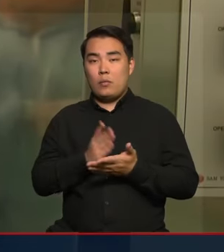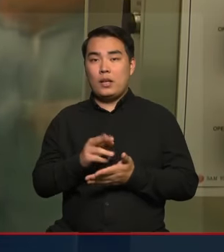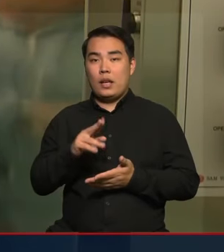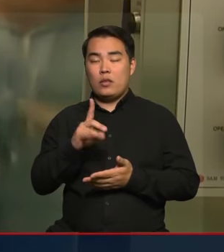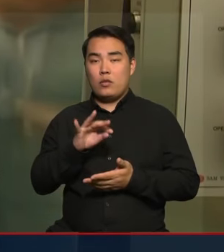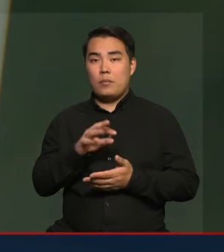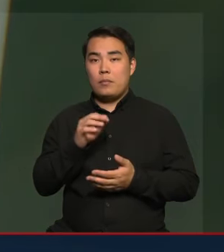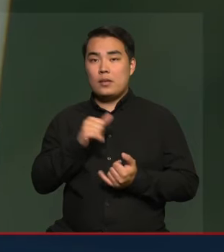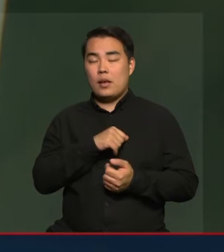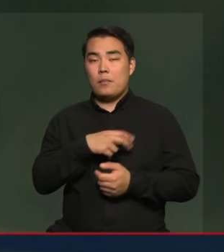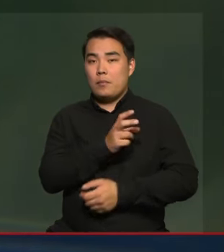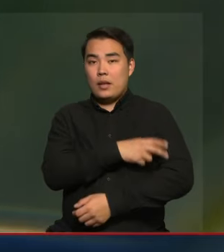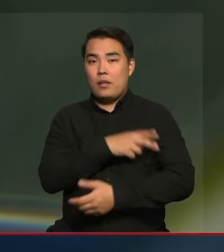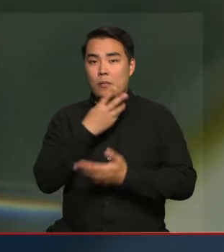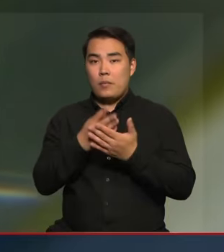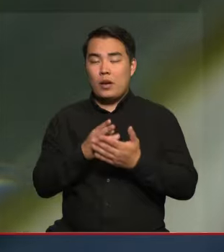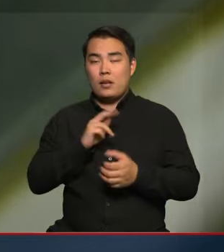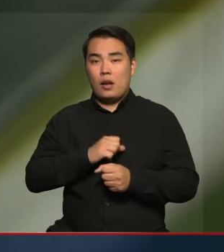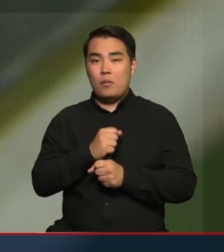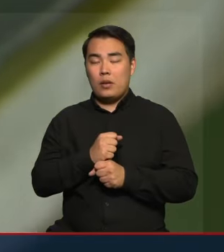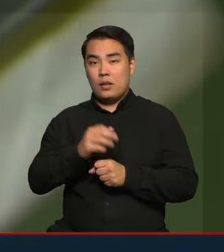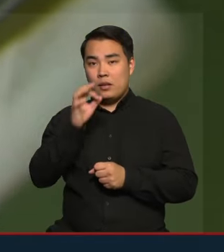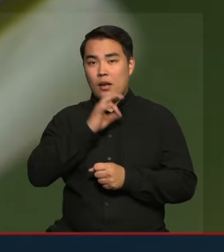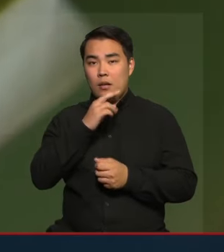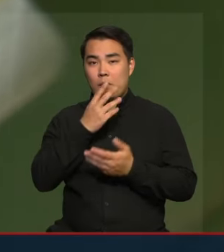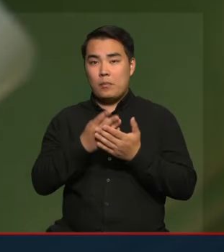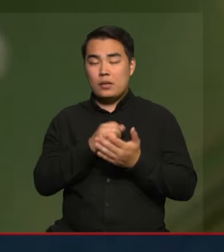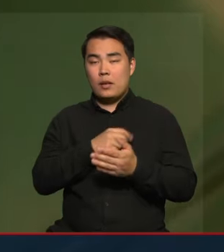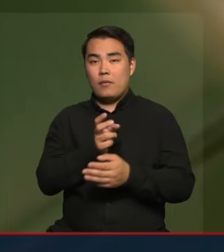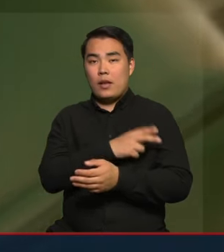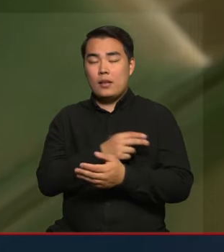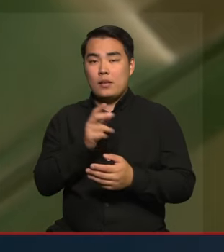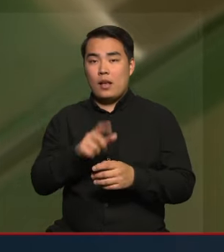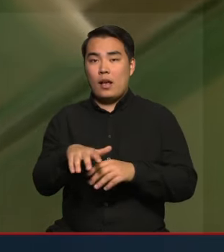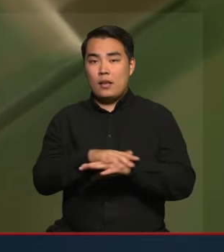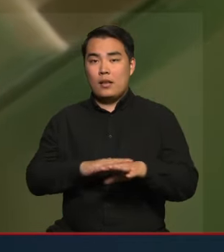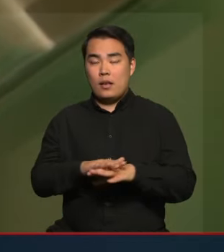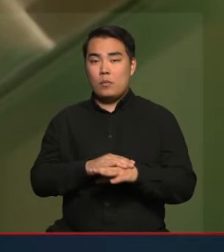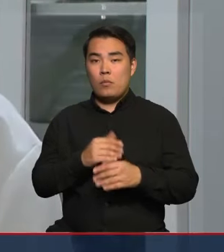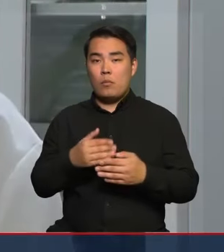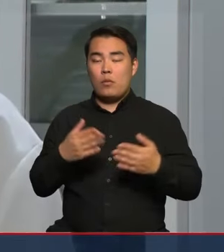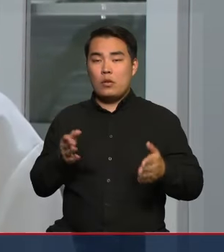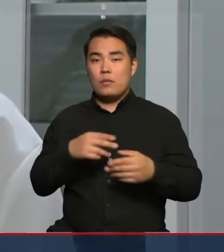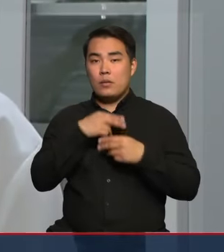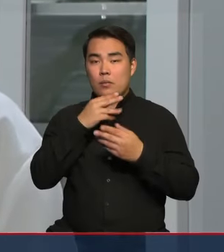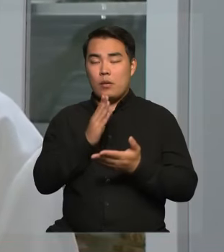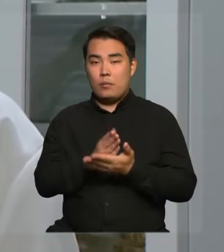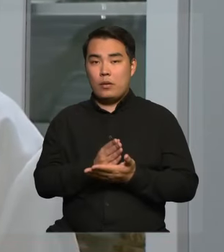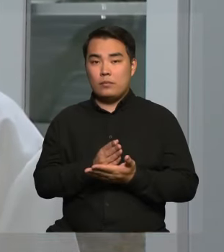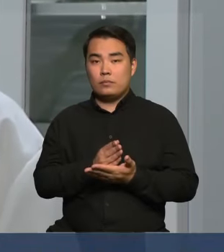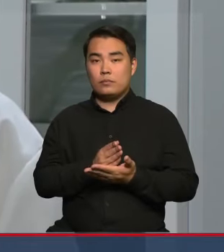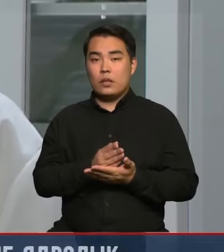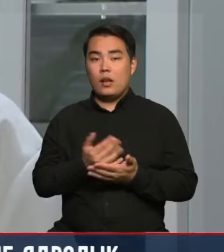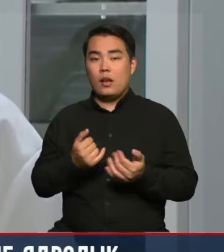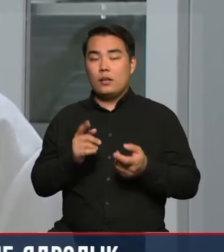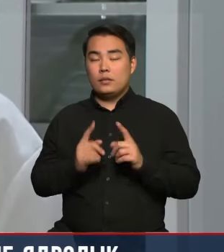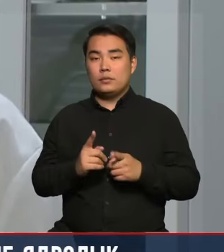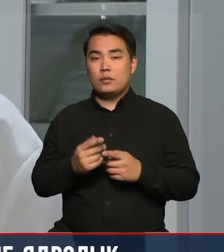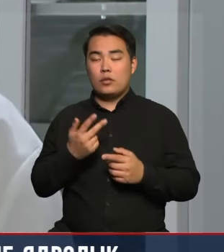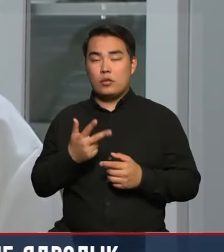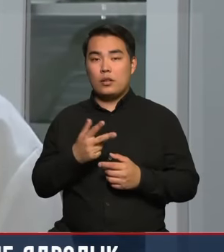Ядролық медицинаның арқасында қол жеткізген бұл дәрілер қатерлі дерттің алдын ала анықтауға ықпалы зор. Негізгі